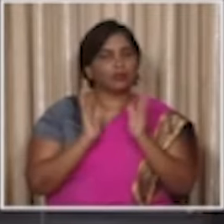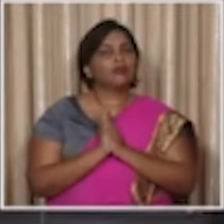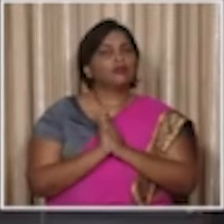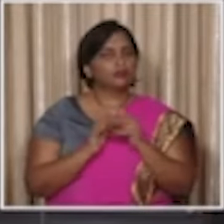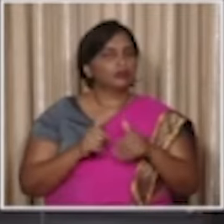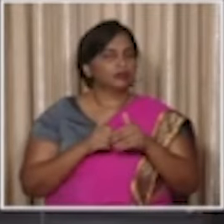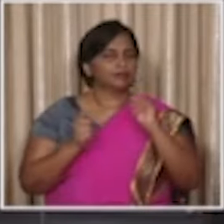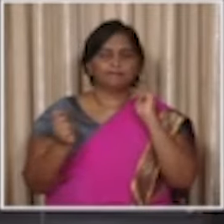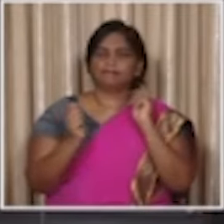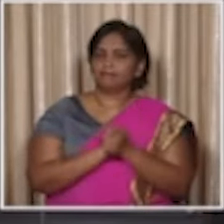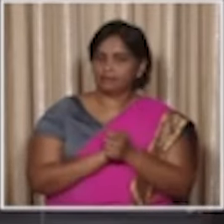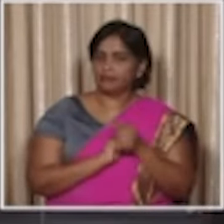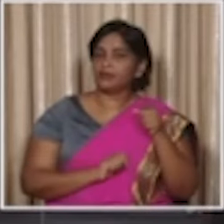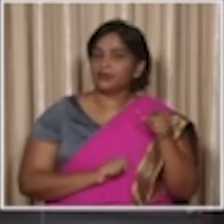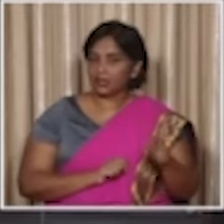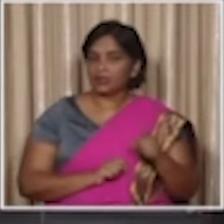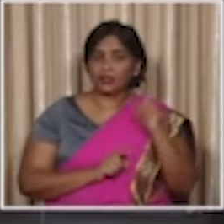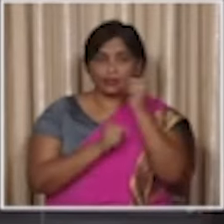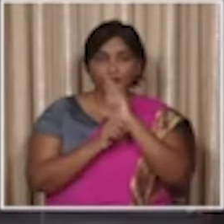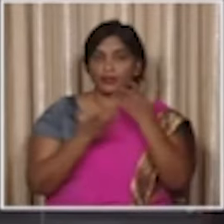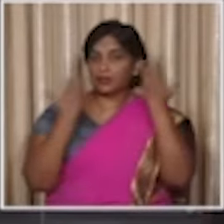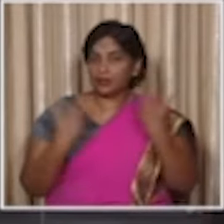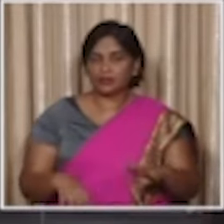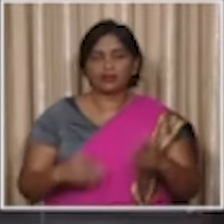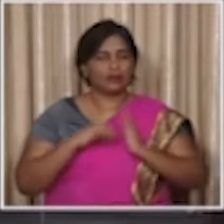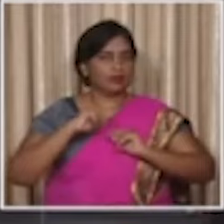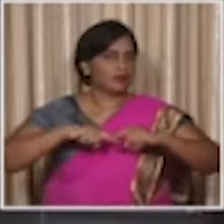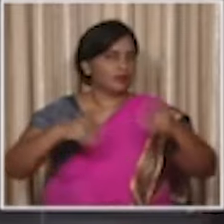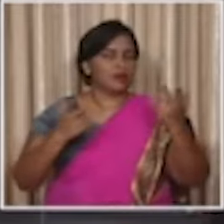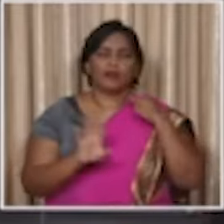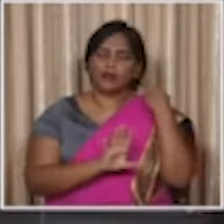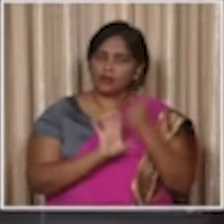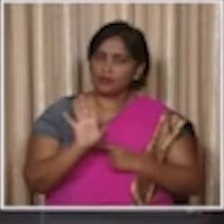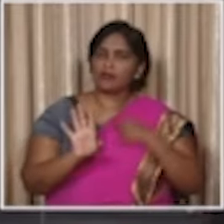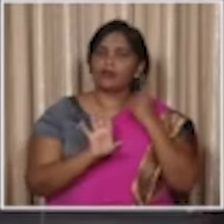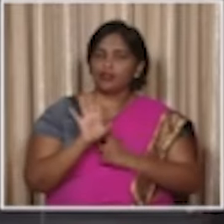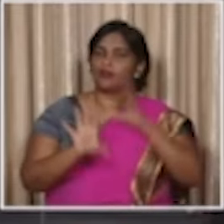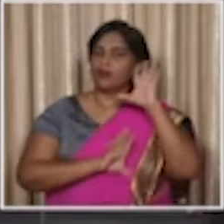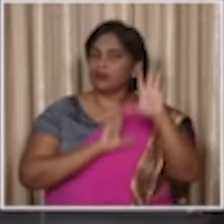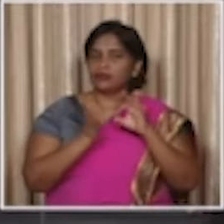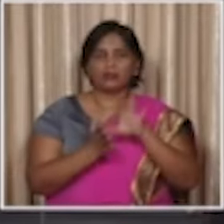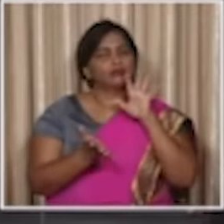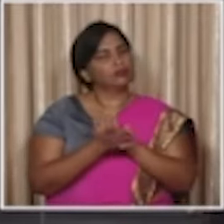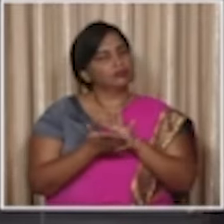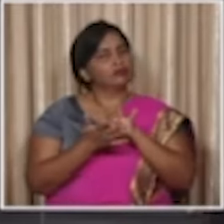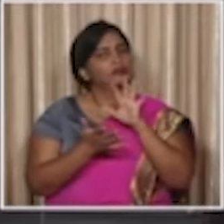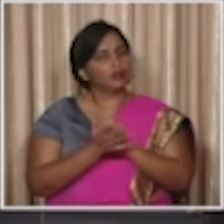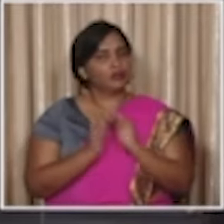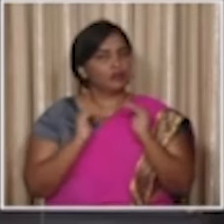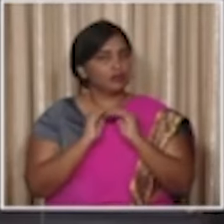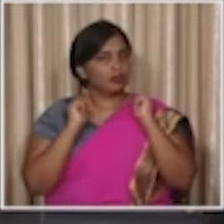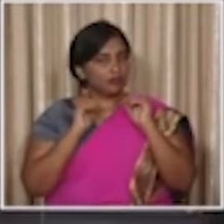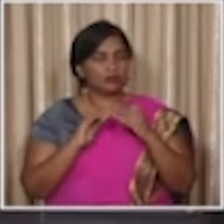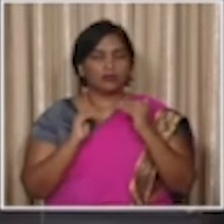මේ වෙනකොට වෙනස් වෙලා තියෙනවා. මේක එක සැරේකින් අවසාන වන ක්‍රියාවලියක් නෙවෙයි. හැම අවුරුද්දකම දත්ත සහතික කිරීම සිදු කරලා සුදුස්සන්